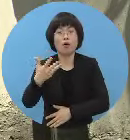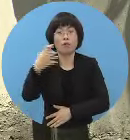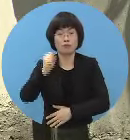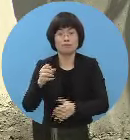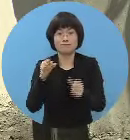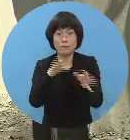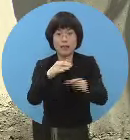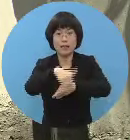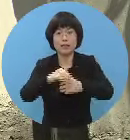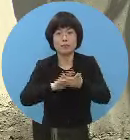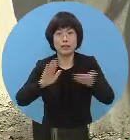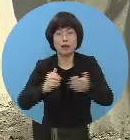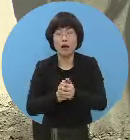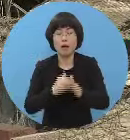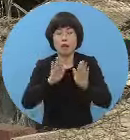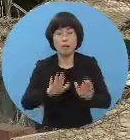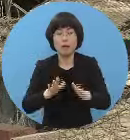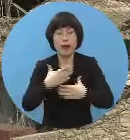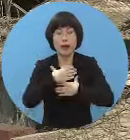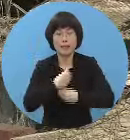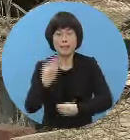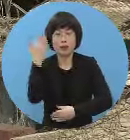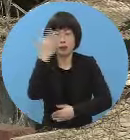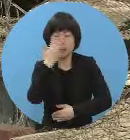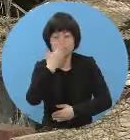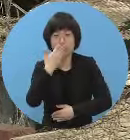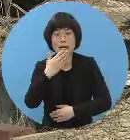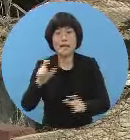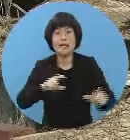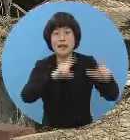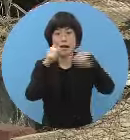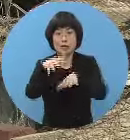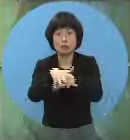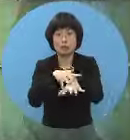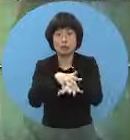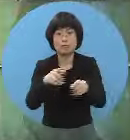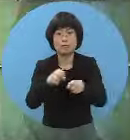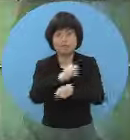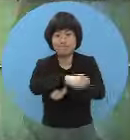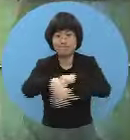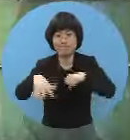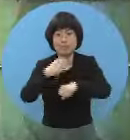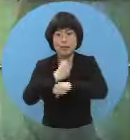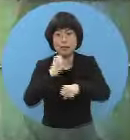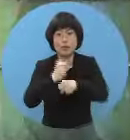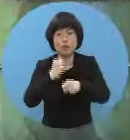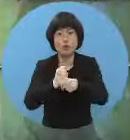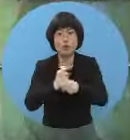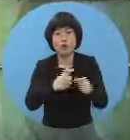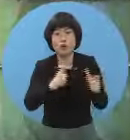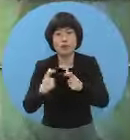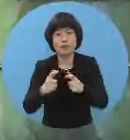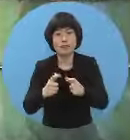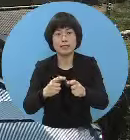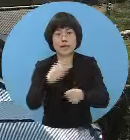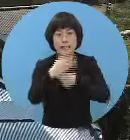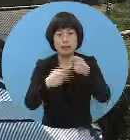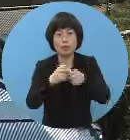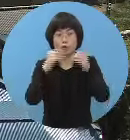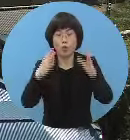원의 국비를 지원받게 됐습니다. 이번 사업은 안전, 위생 등 생활 인프라 확충과 주거 환경을 개선하는